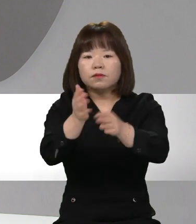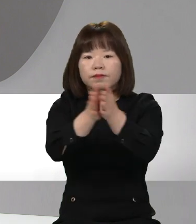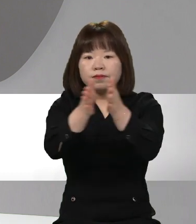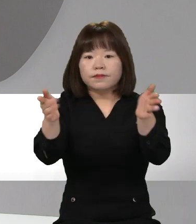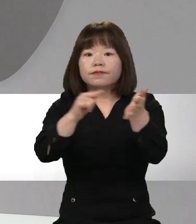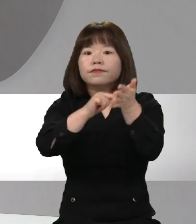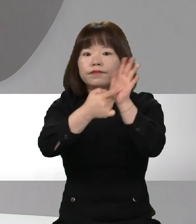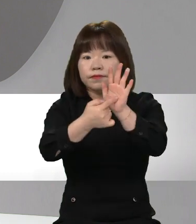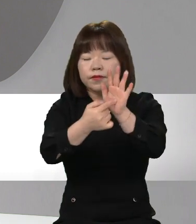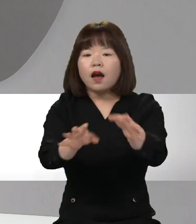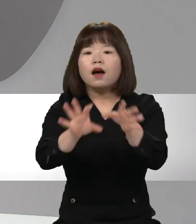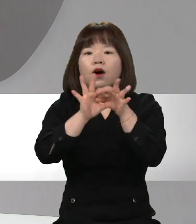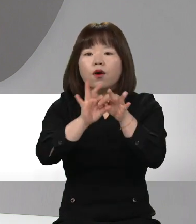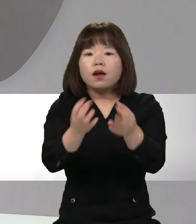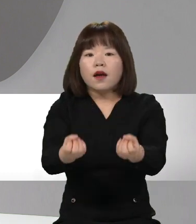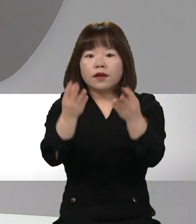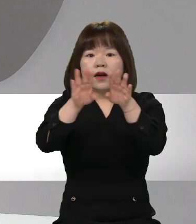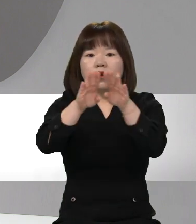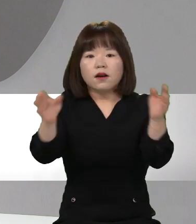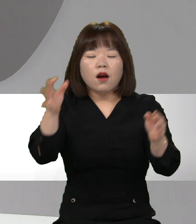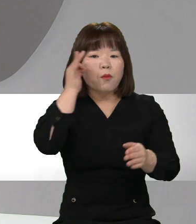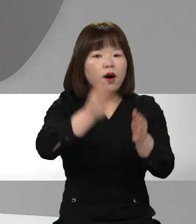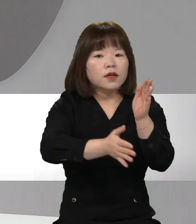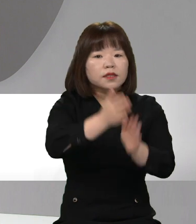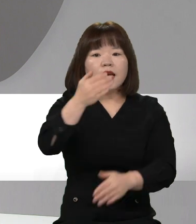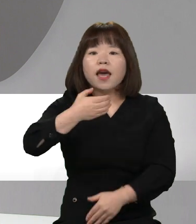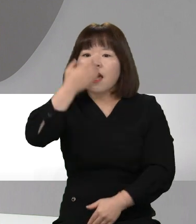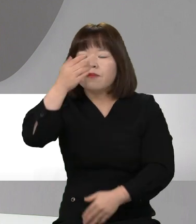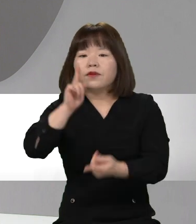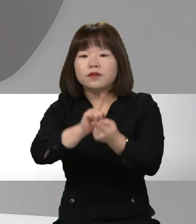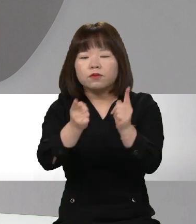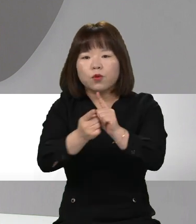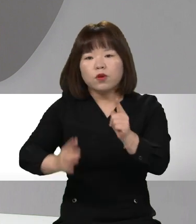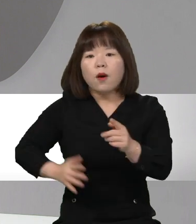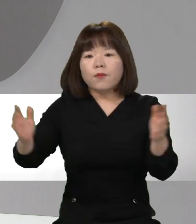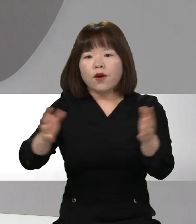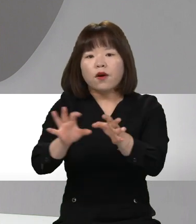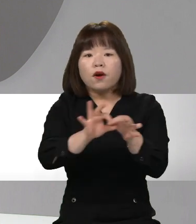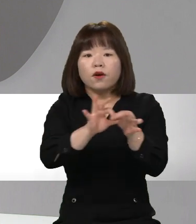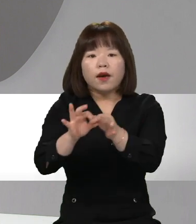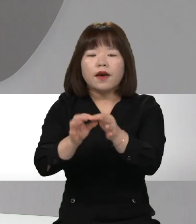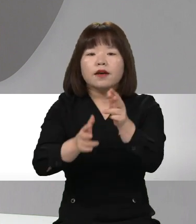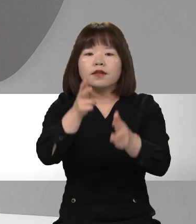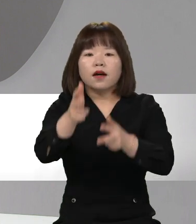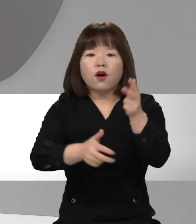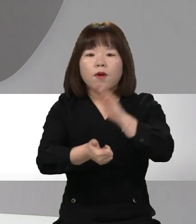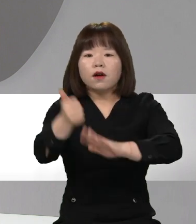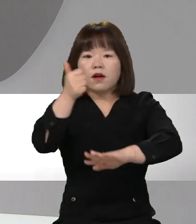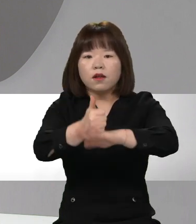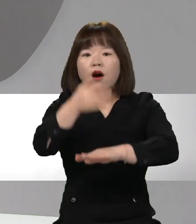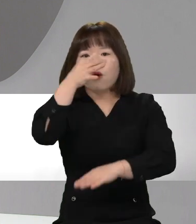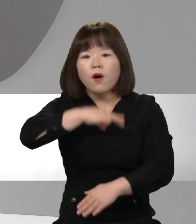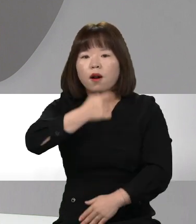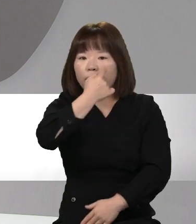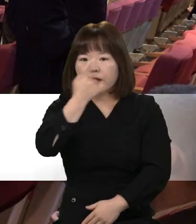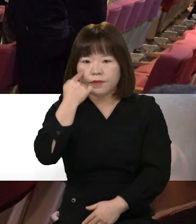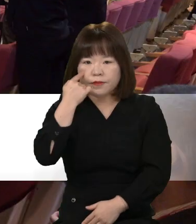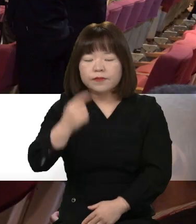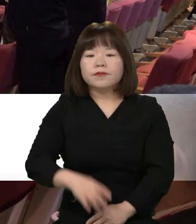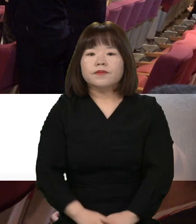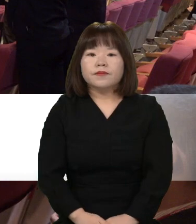신호탄이 됩니다 이와 관련한 행사가 열려 포항시 및 애플 상생협력 연계사업에 성과를 확인했습니다